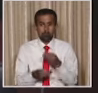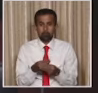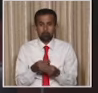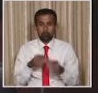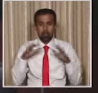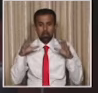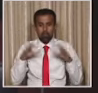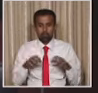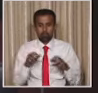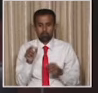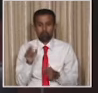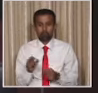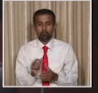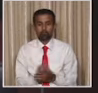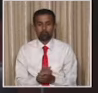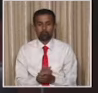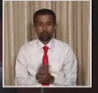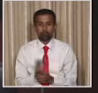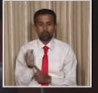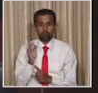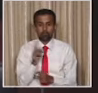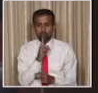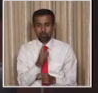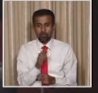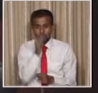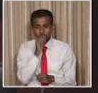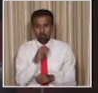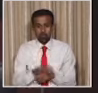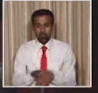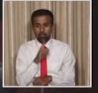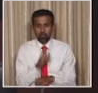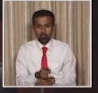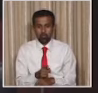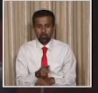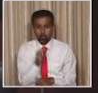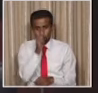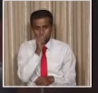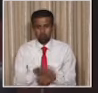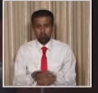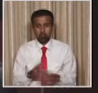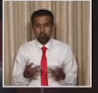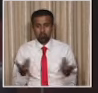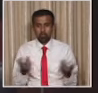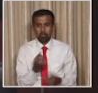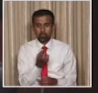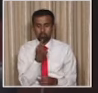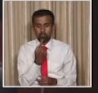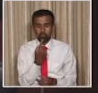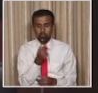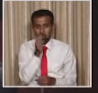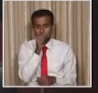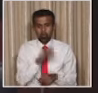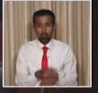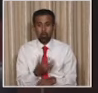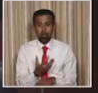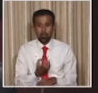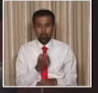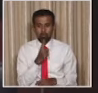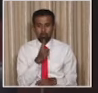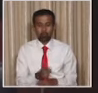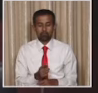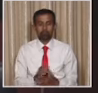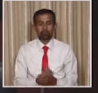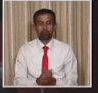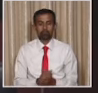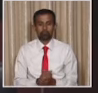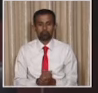Dushanaya Turan Kirima, Janadhipathuma Kiwa, Huru Allanawa Kiwa, හුරු අල්ලන්න බෑ කියලා කිව්වා හුරු අල්ලන්න ඕනේ කියලා කිව්වා